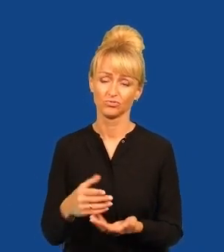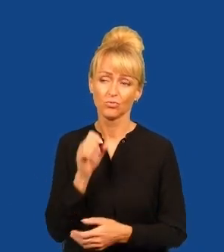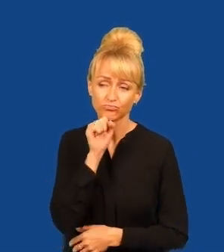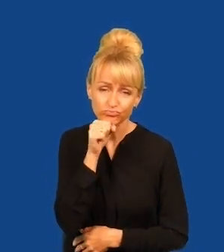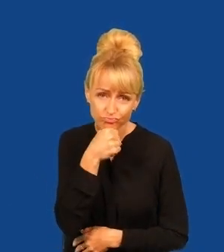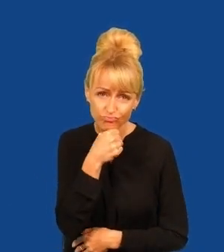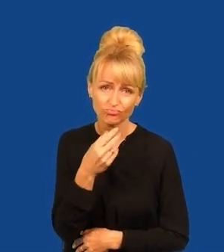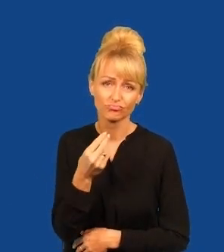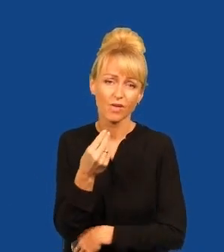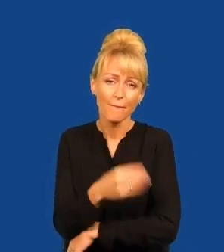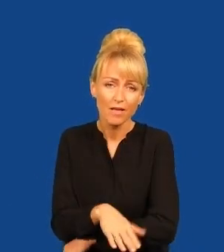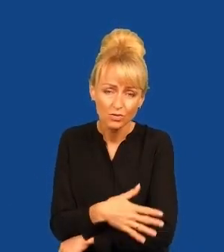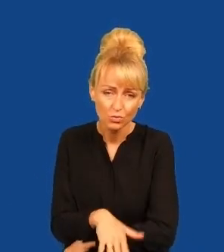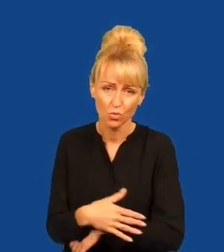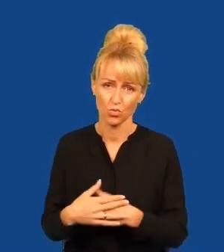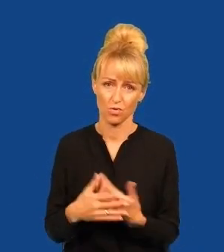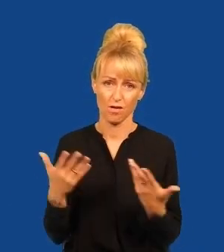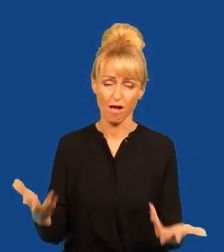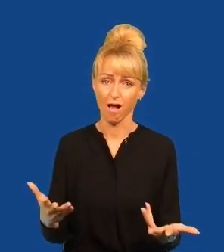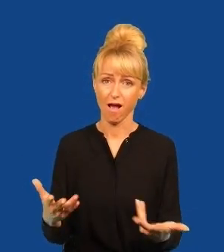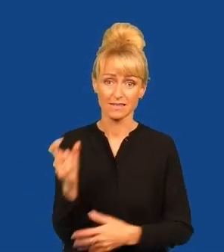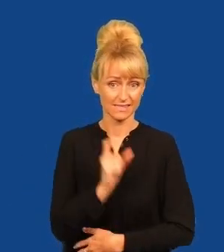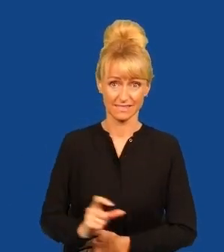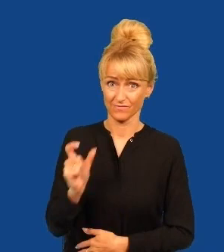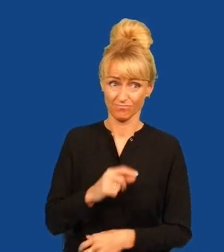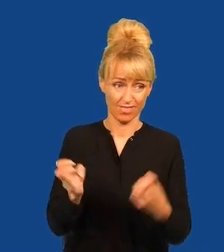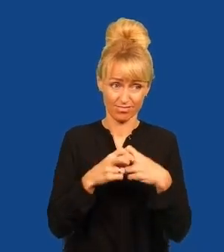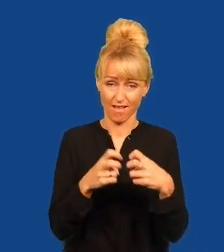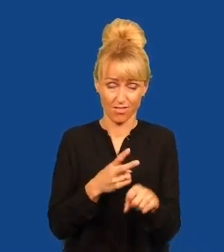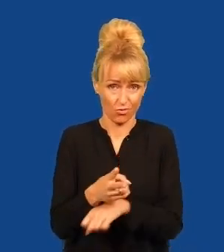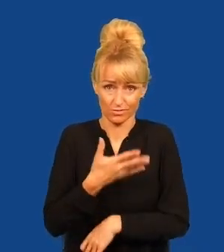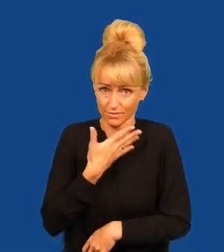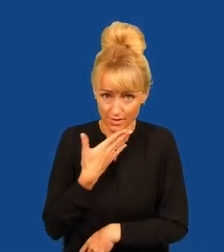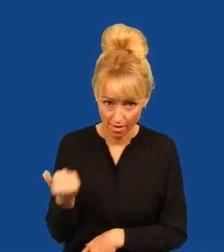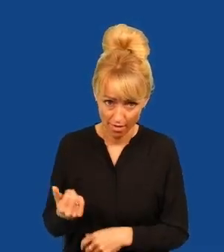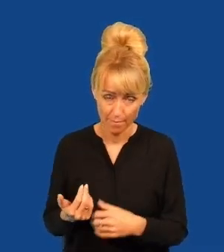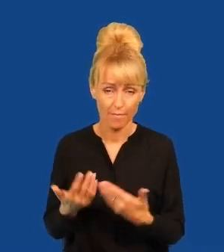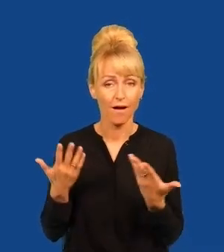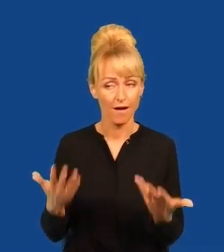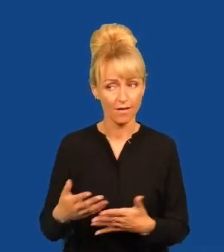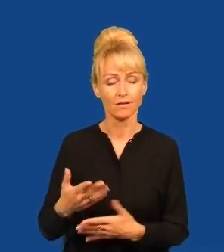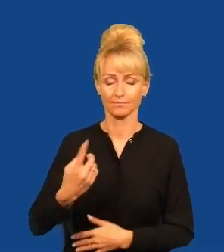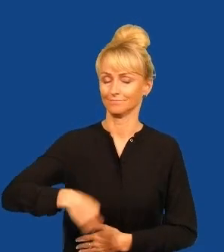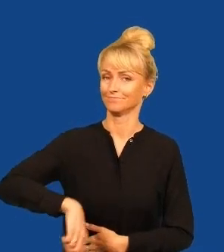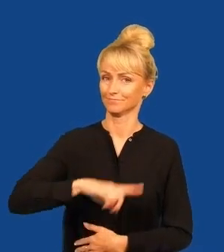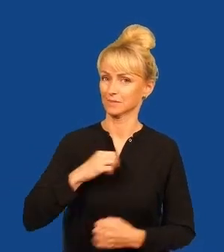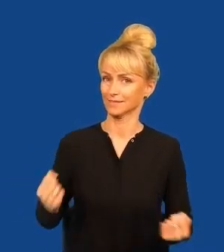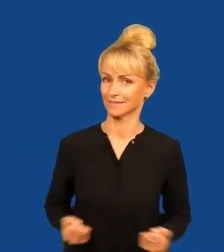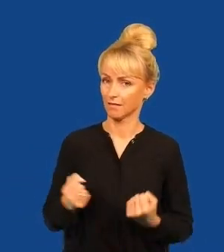osoby wykluczone cyfrowo. W jaki sposób my jako projektanci doświadczeń o to dbamy?